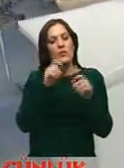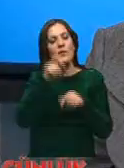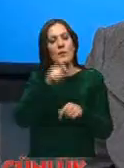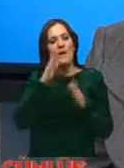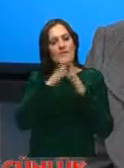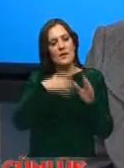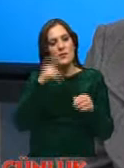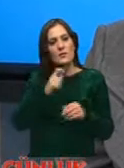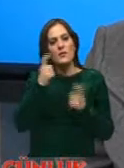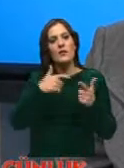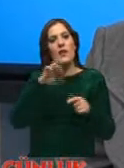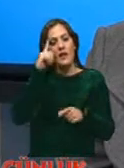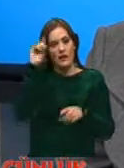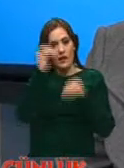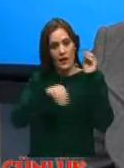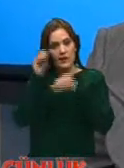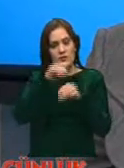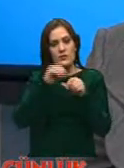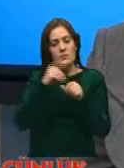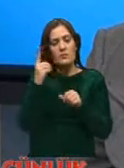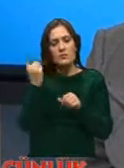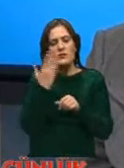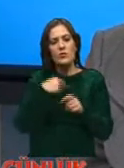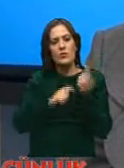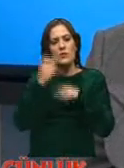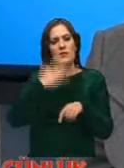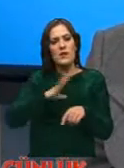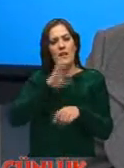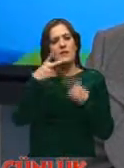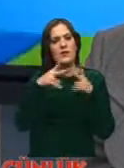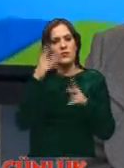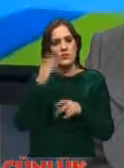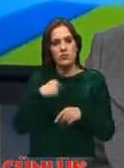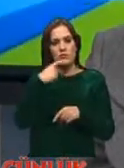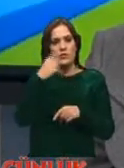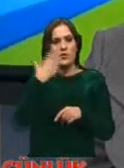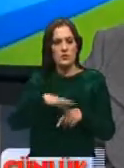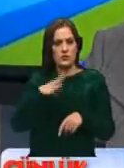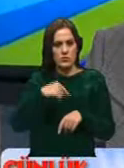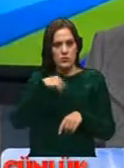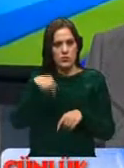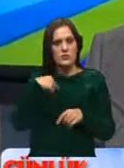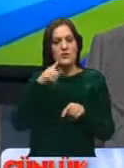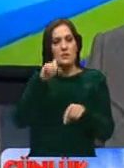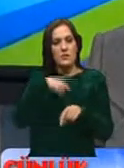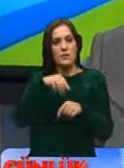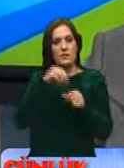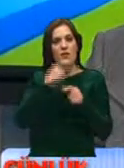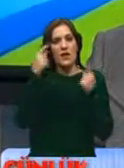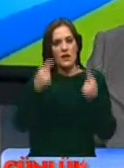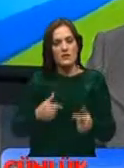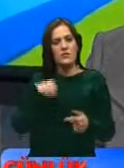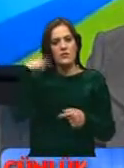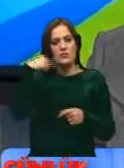değil. Aslında yaratıcılığı bir şekilde kullanmak isteyen herkese açık olduğunu söylemek istiyoruz. Zamanımızın da